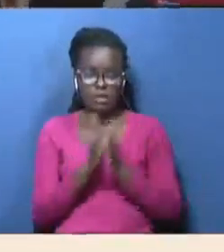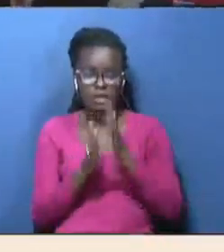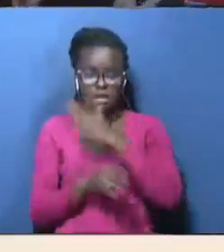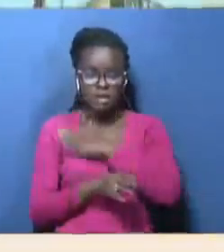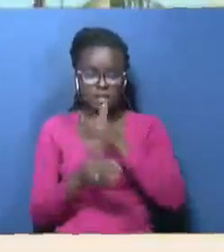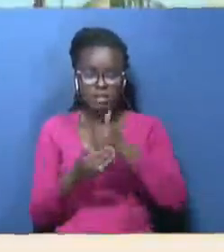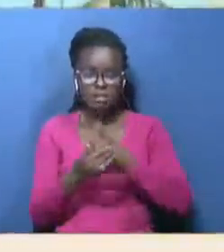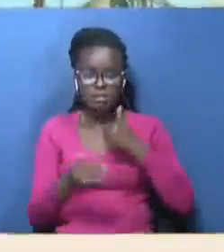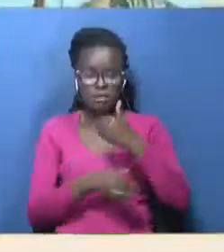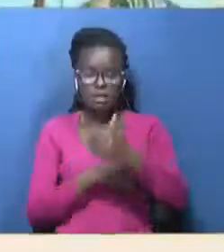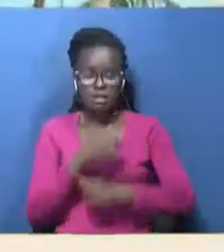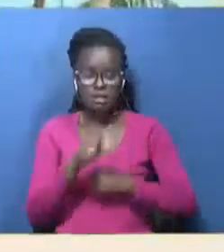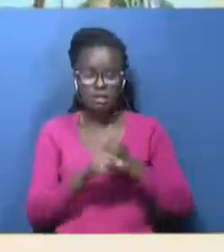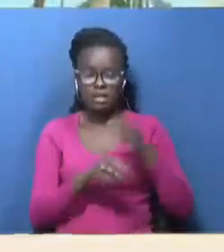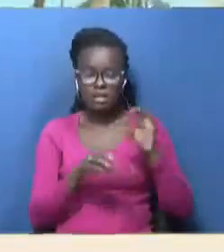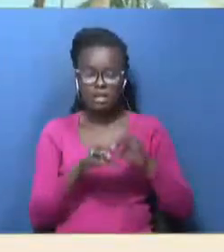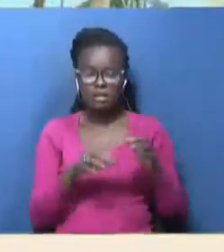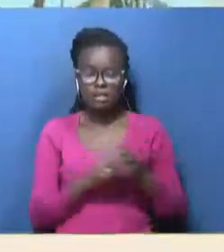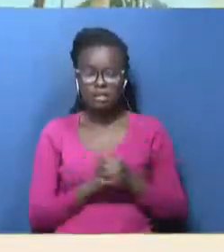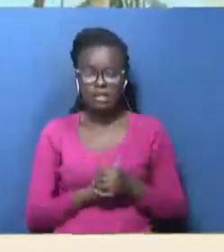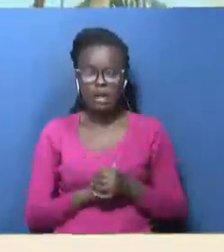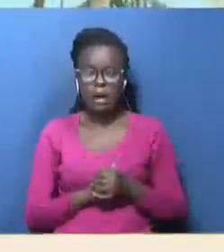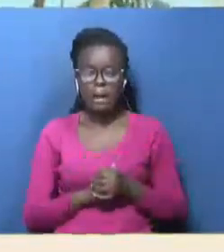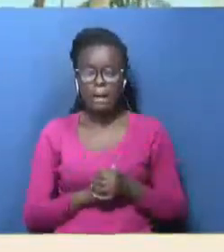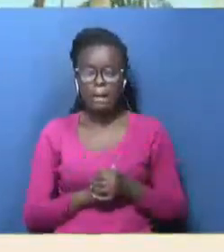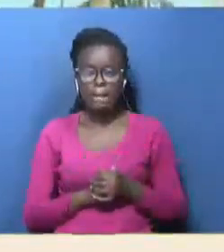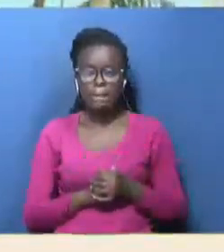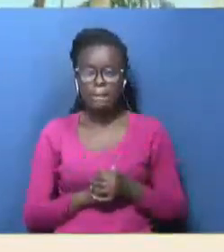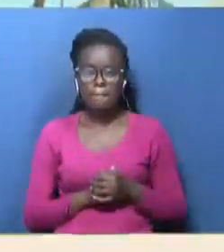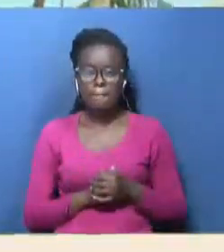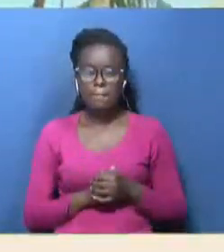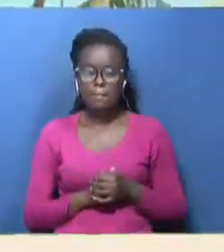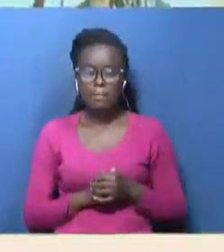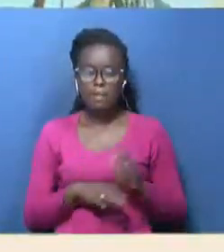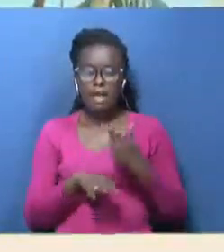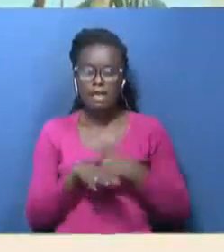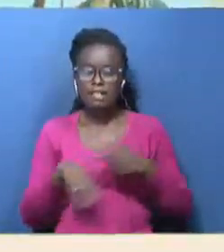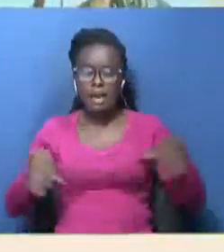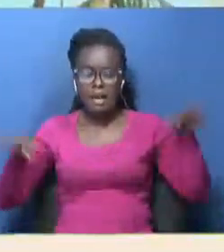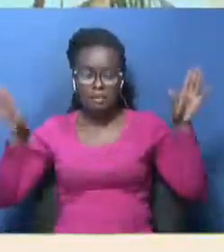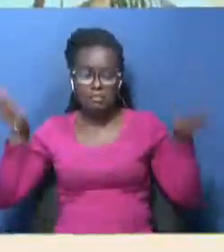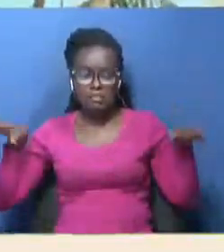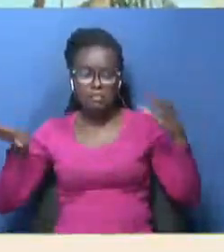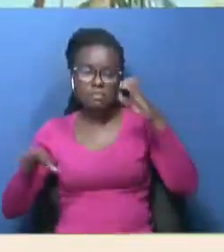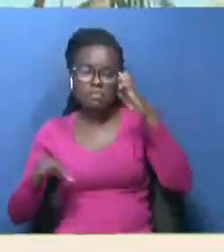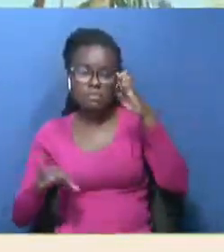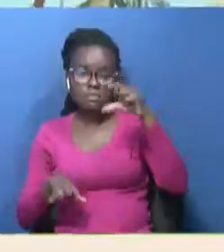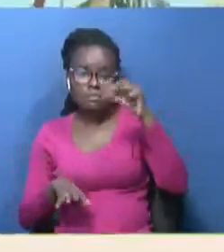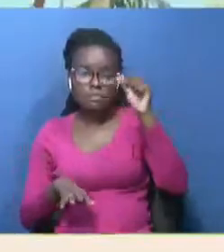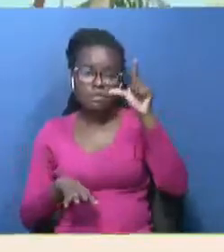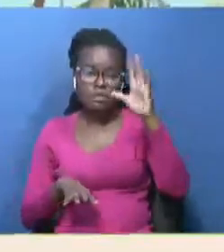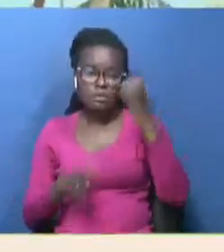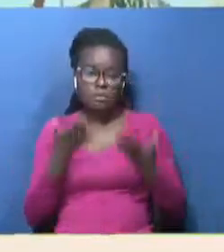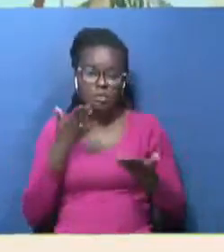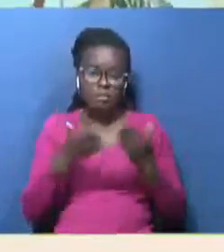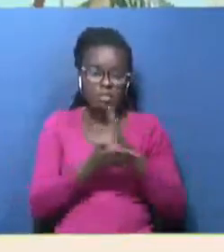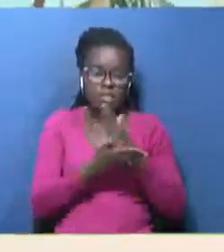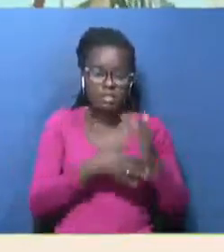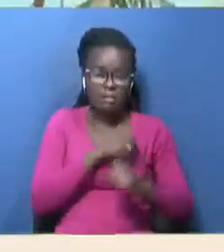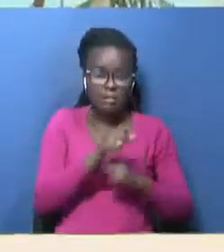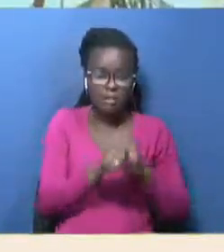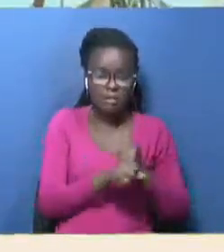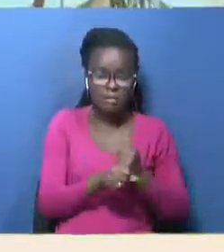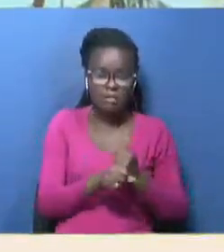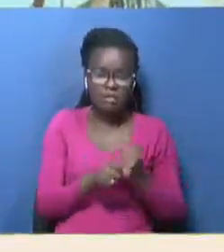mbere ya mwaka ũkĩte. Nĩ wĩtagwo na gĩthũngũ igo. Rĩrĩa yaikara ta mĩaka ĩigana ũna,